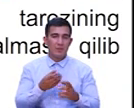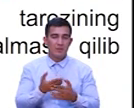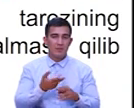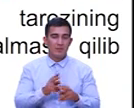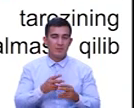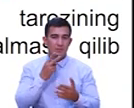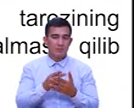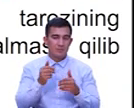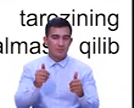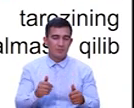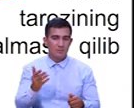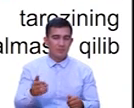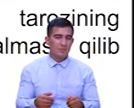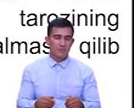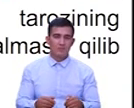sterjen osilgan.